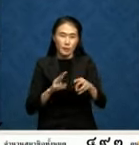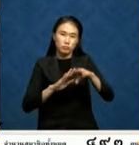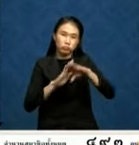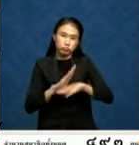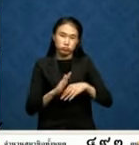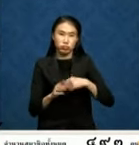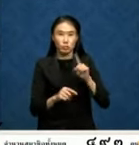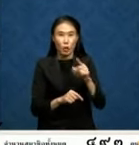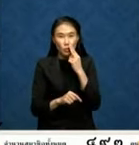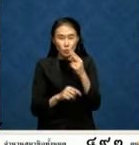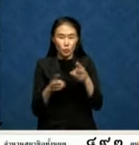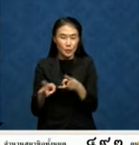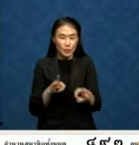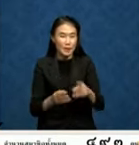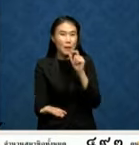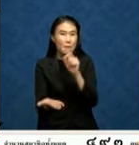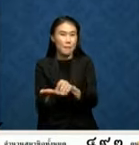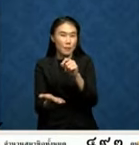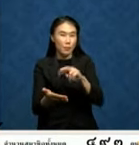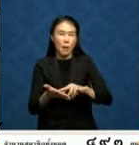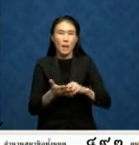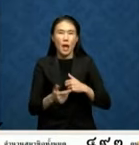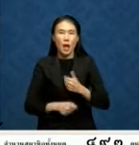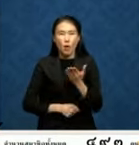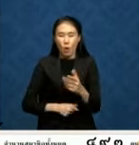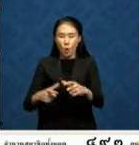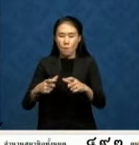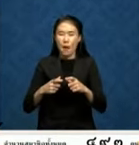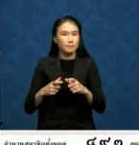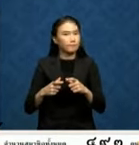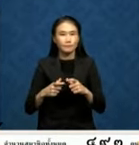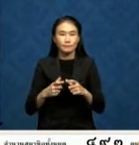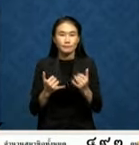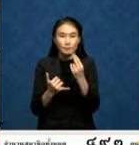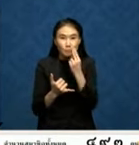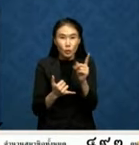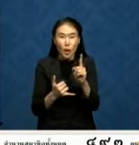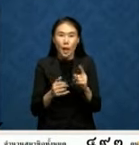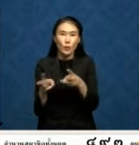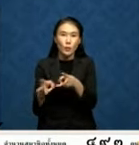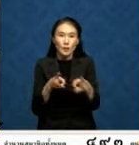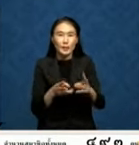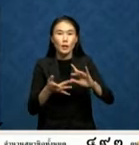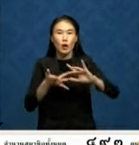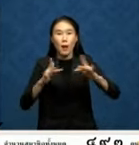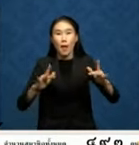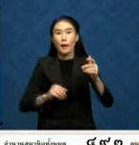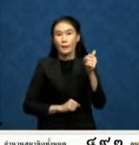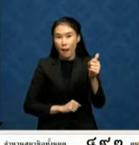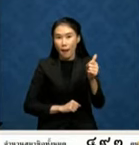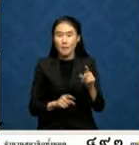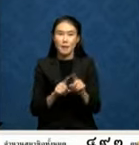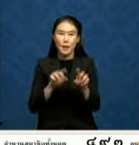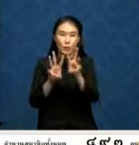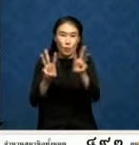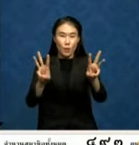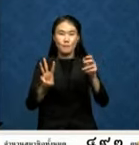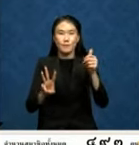จดแจ้งยกเว้นไม่ต้องขอรับใบอนุญาตโดยสามารถจดแจ้งผ่านระบบออนไลน์และบนเว็บ